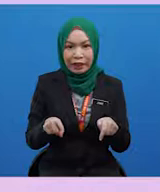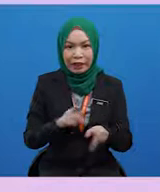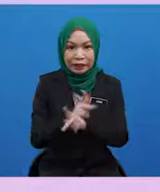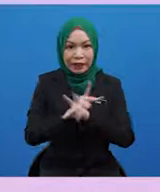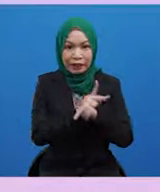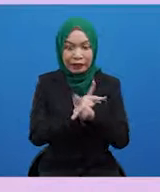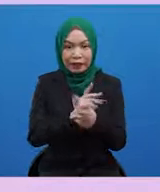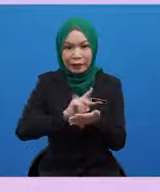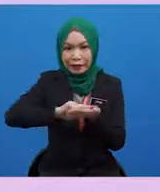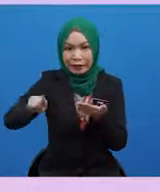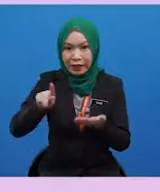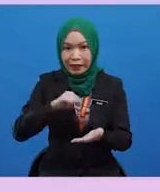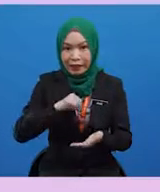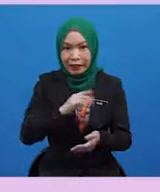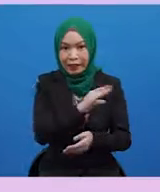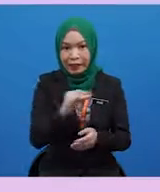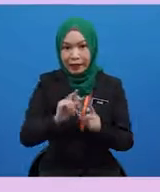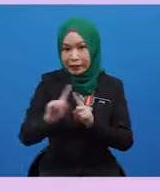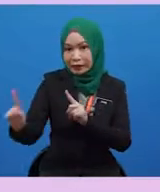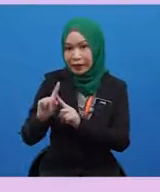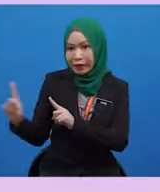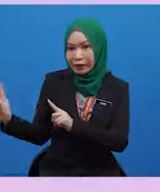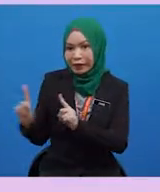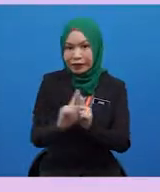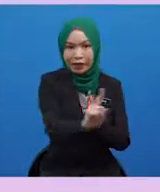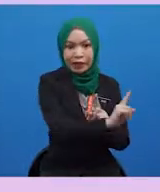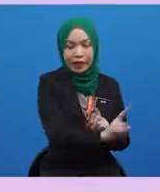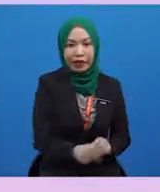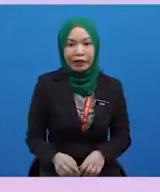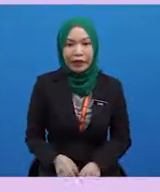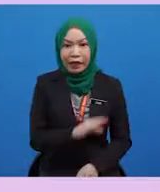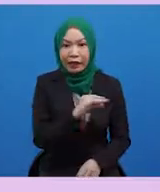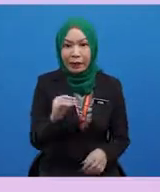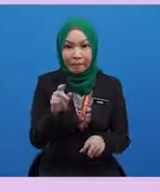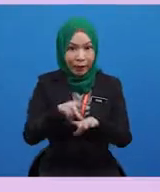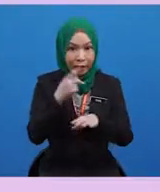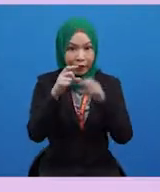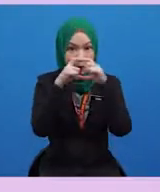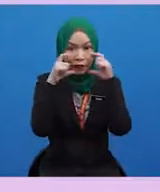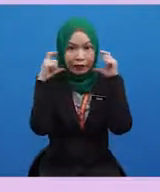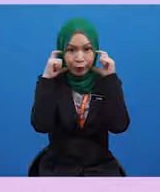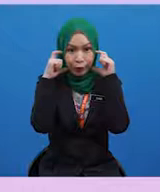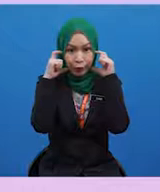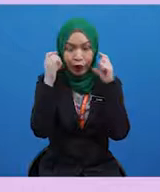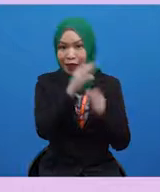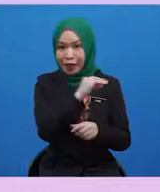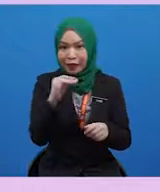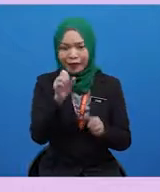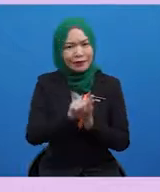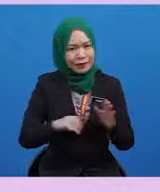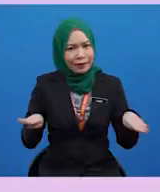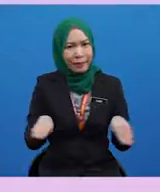diri, mengamalkan penjarakan fizikal, memakai pelitup separuh muka dan